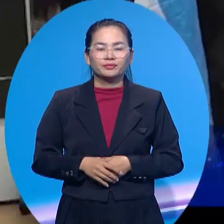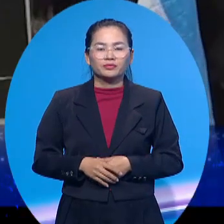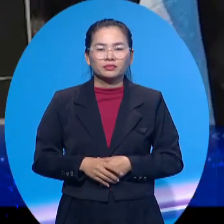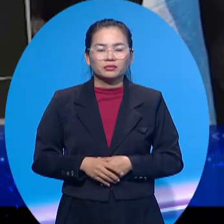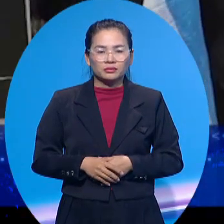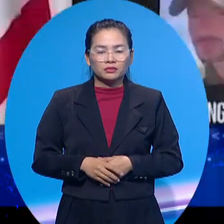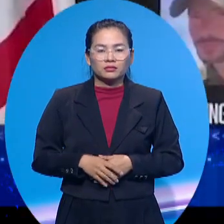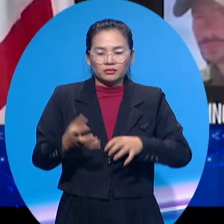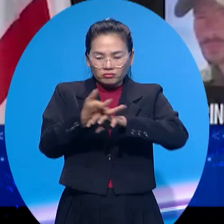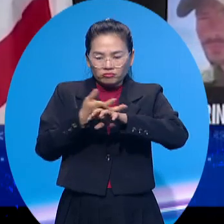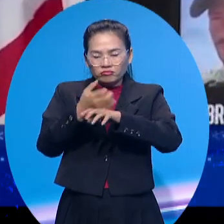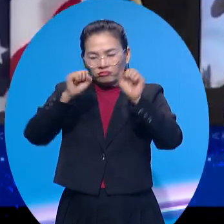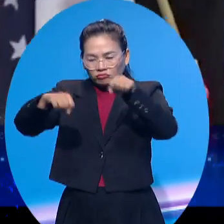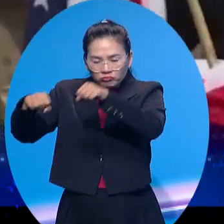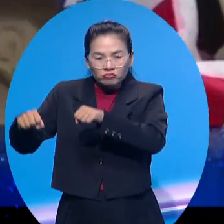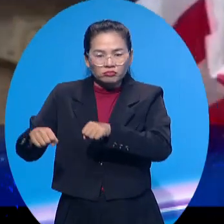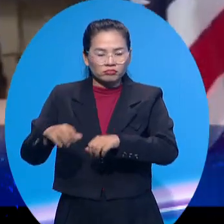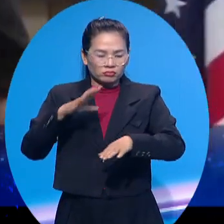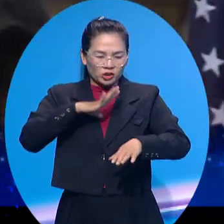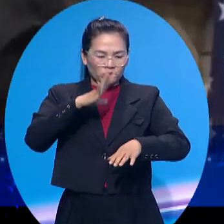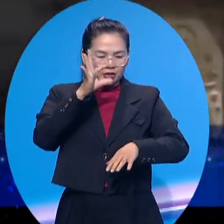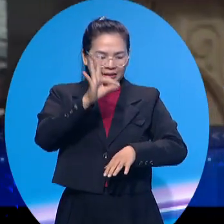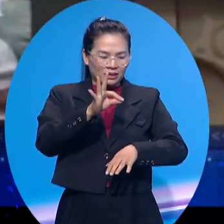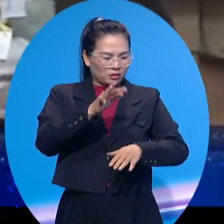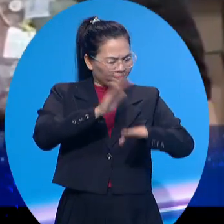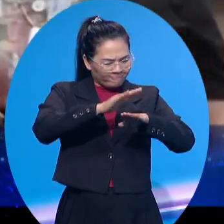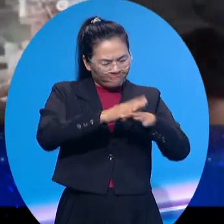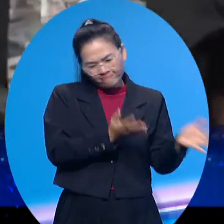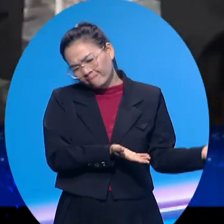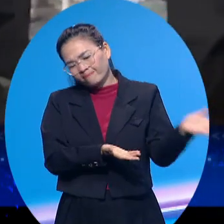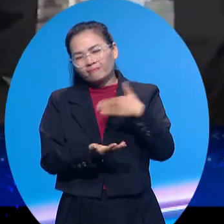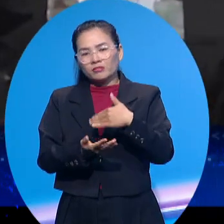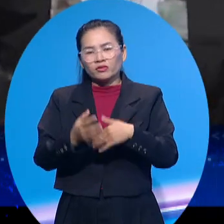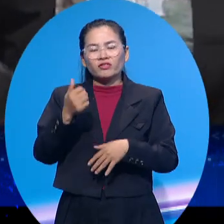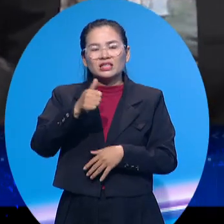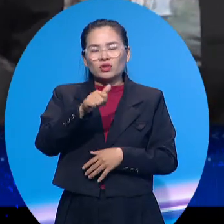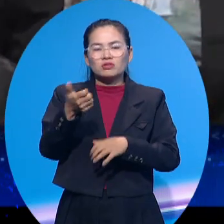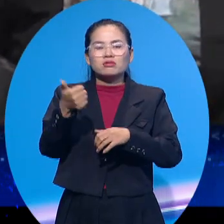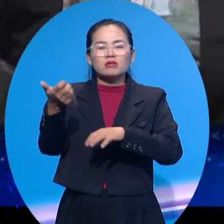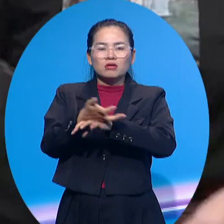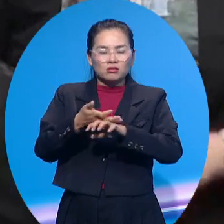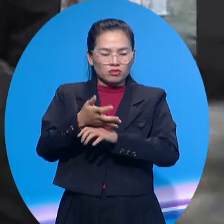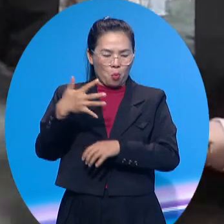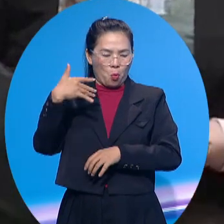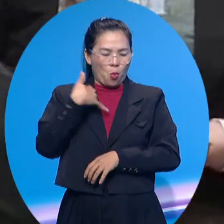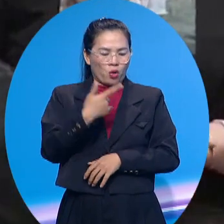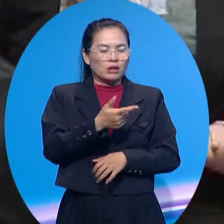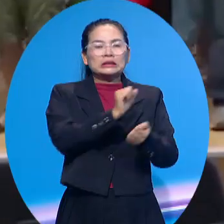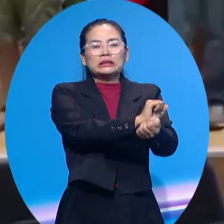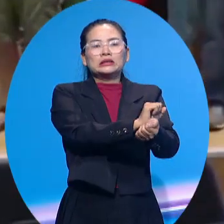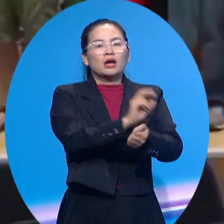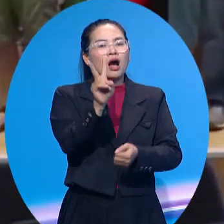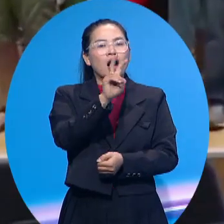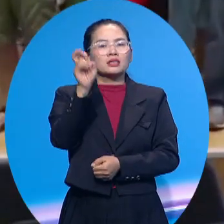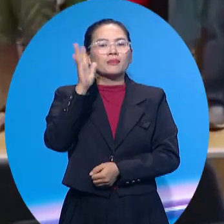Tuyên bố chung của các nước trên kêu gọi phóng thích ngay lập tức toàn bộ con tin, bao gồm công dân của họ đang bị Hamas giam giữ ở Gaza trong vòng hơn